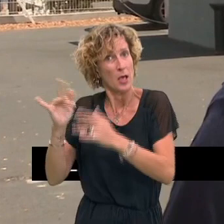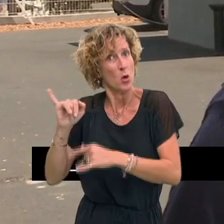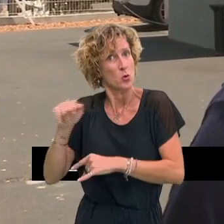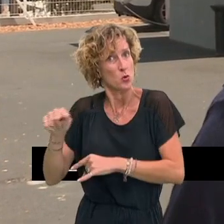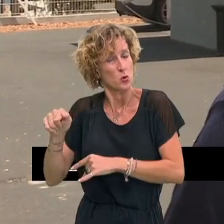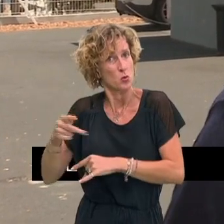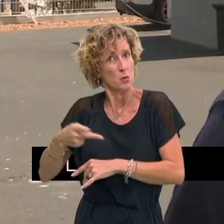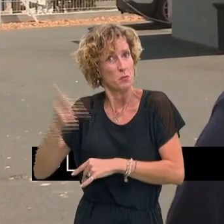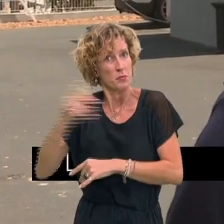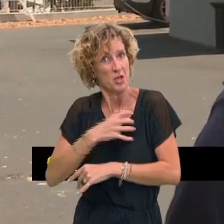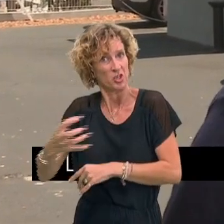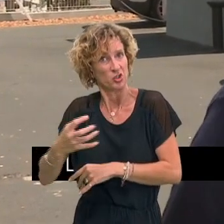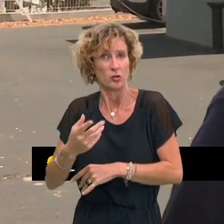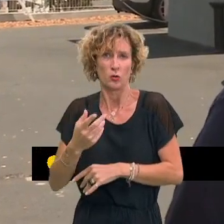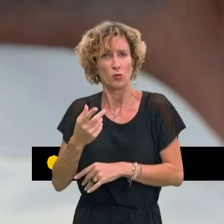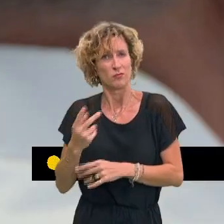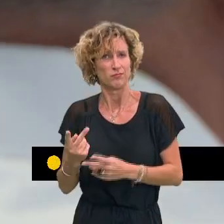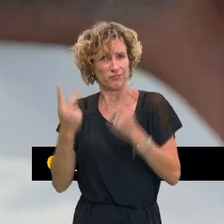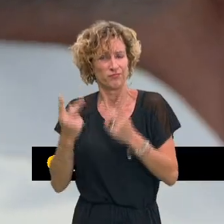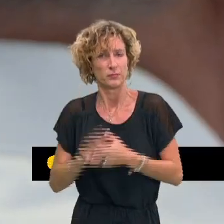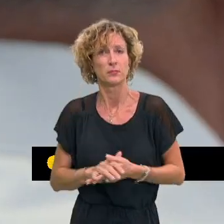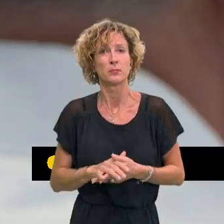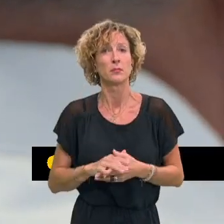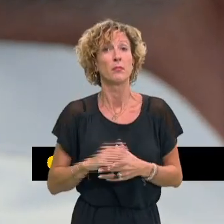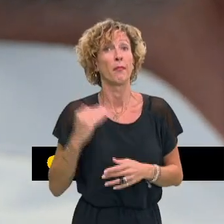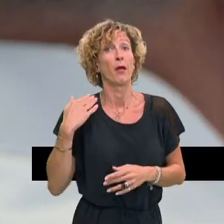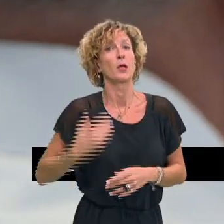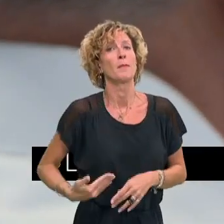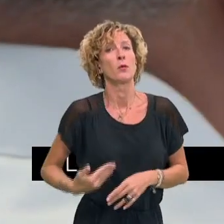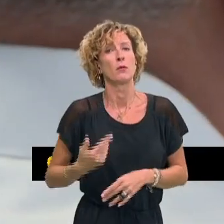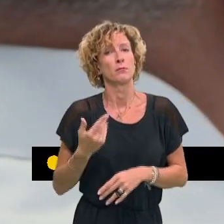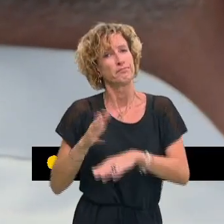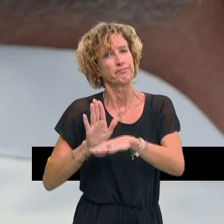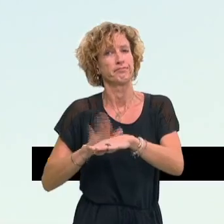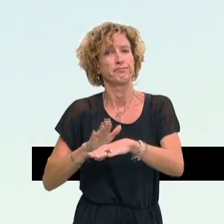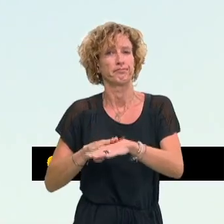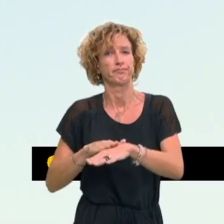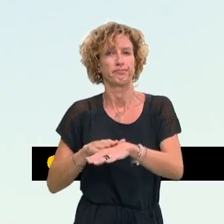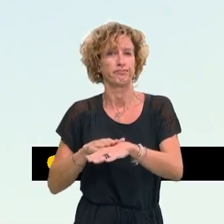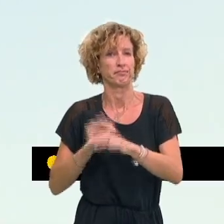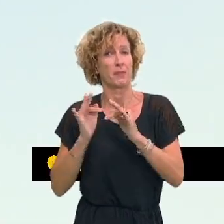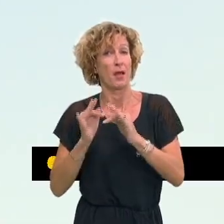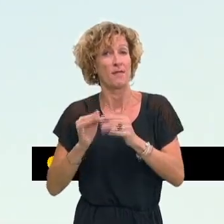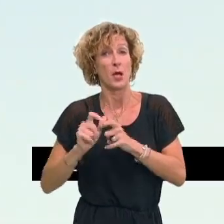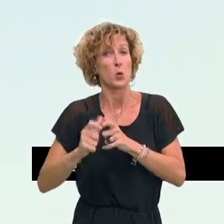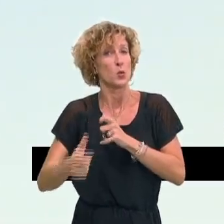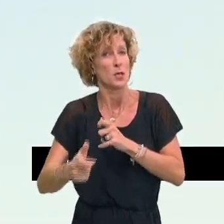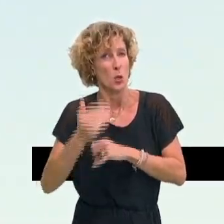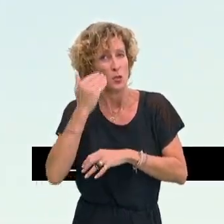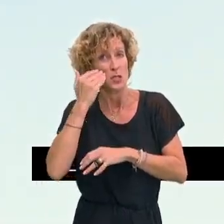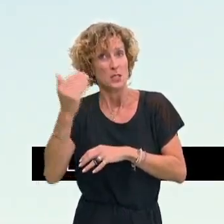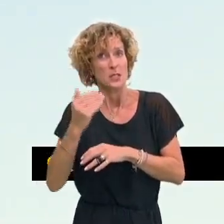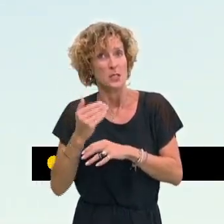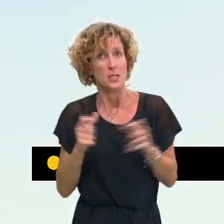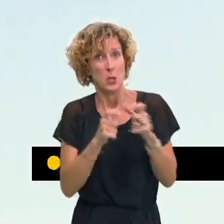peut être qu'une plus-value pour les consommateurs réunionnais. Huguette Bello souhaite alerter l'opinion sur les conséquences d'une telle prise de